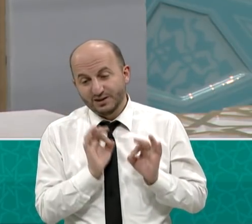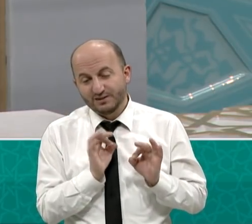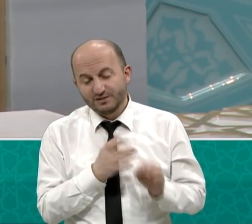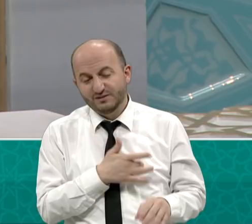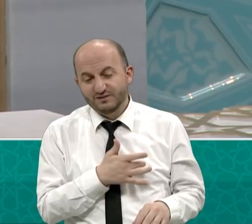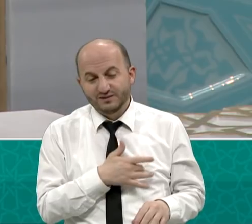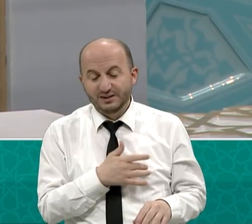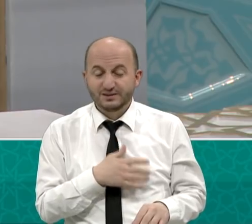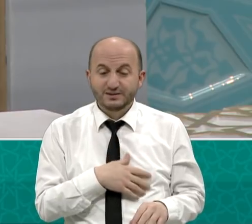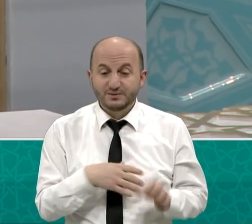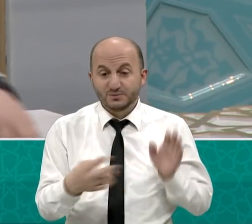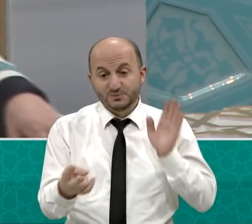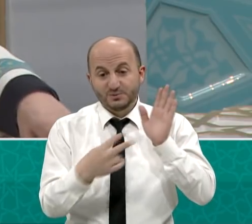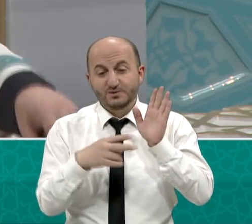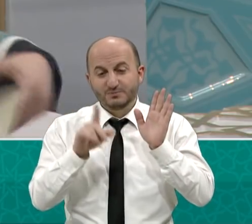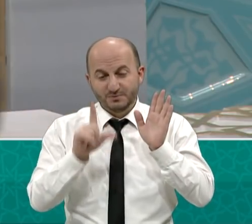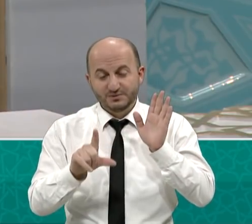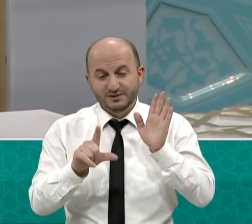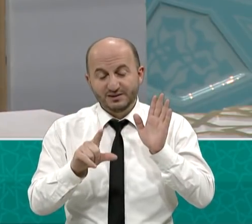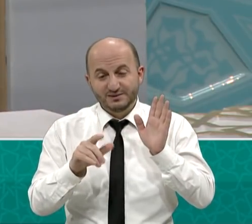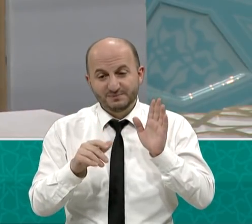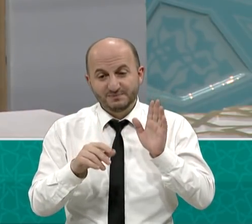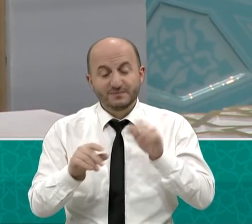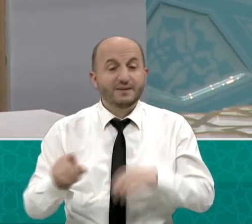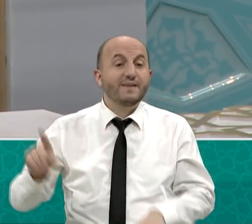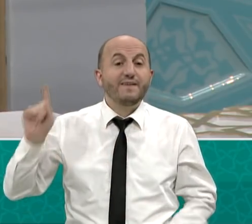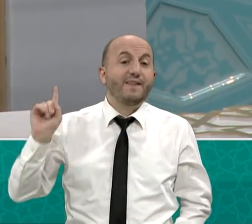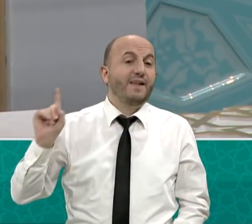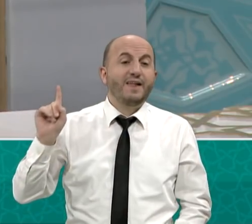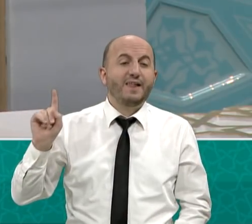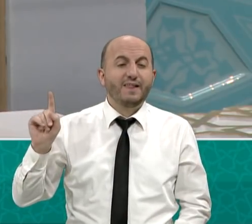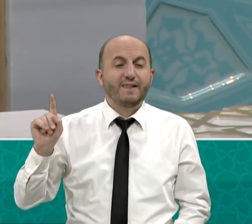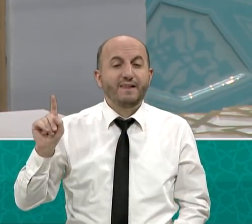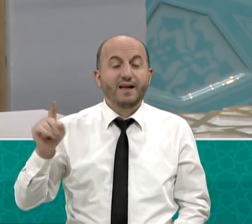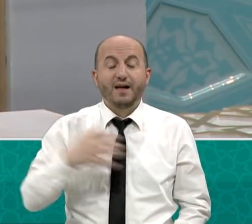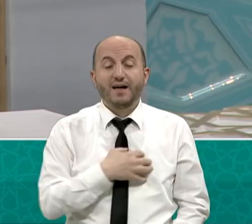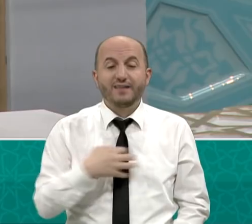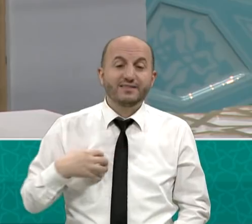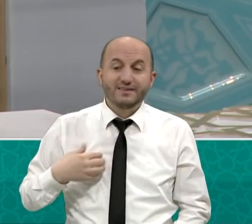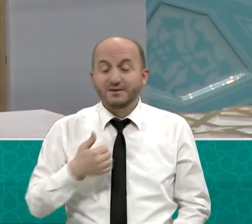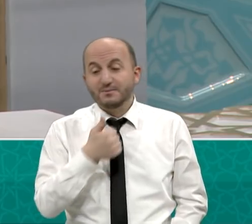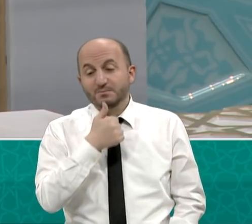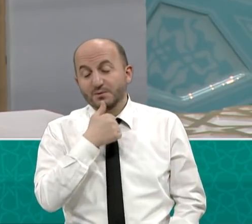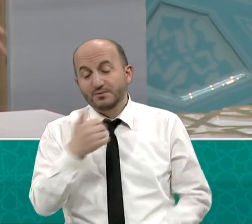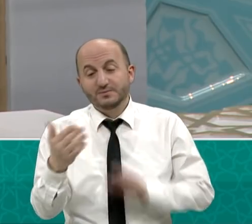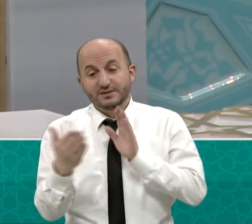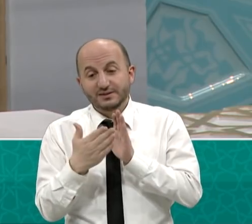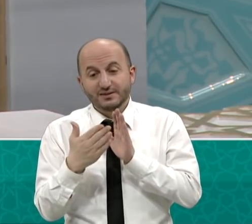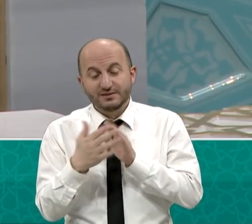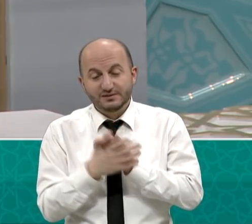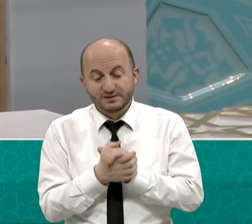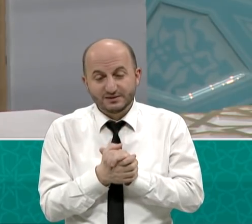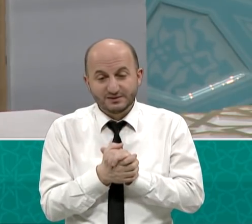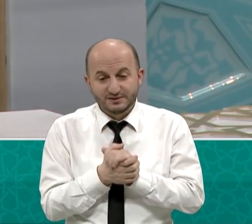şefkati göstermemiz lazım. Zaten Mevla bu manada anne babamıza karşı "Vahfizlehuma cenaha zullü